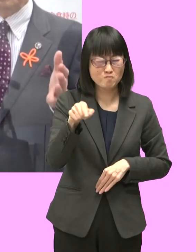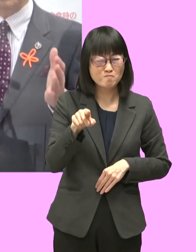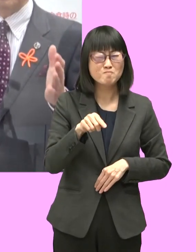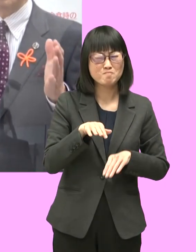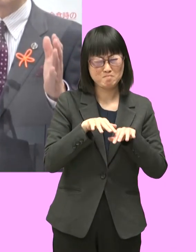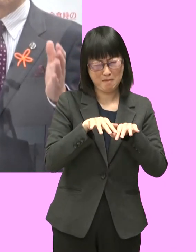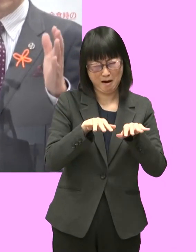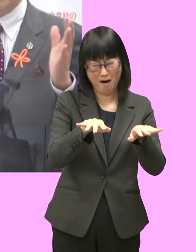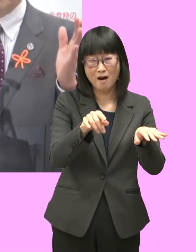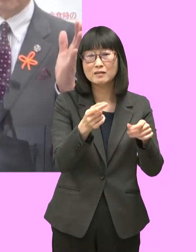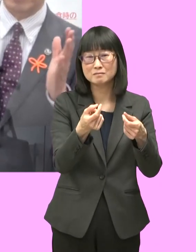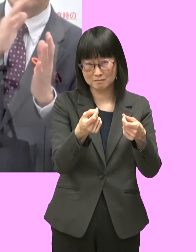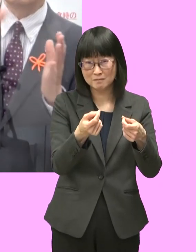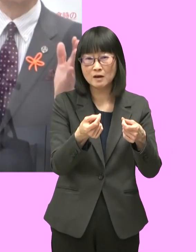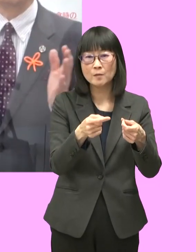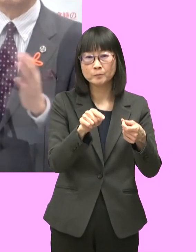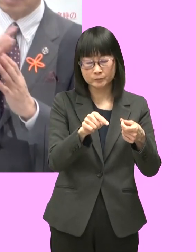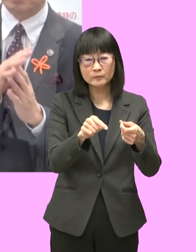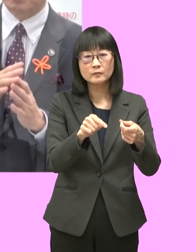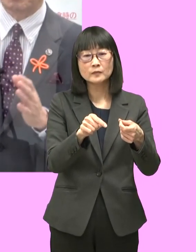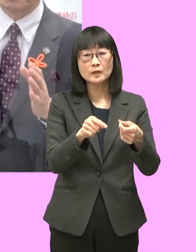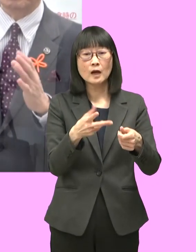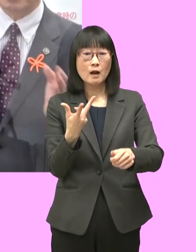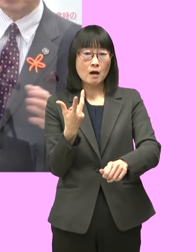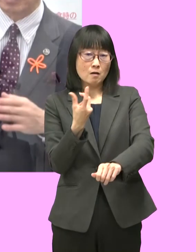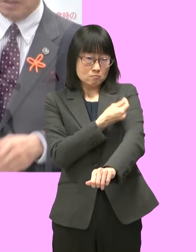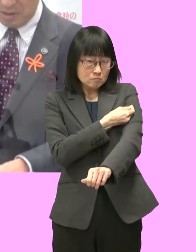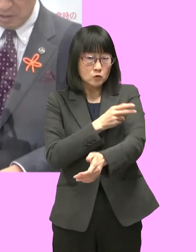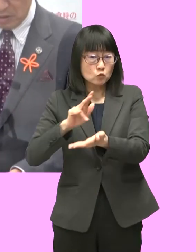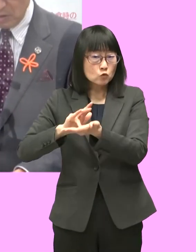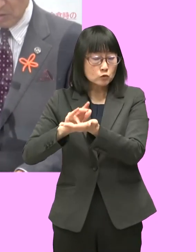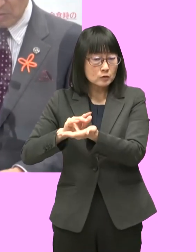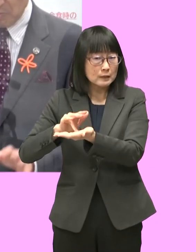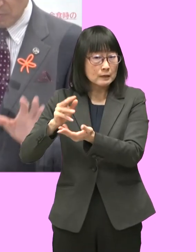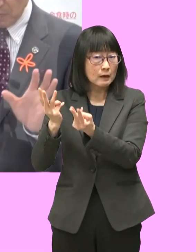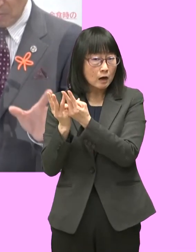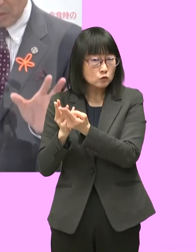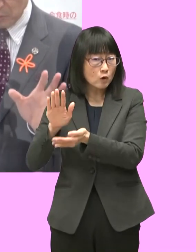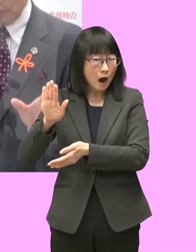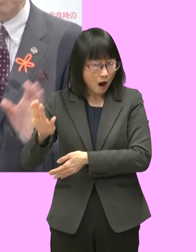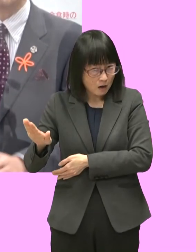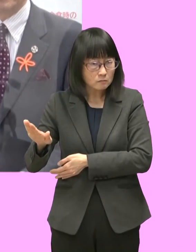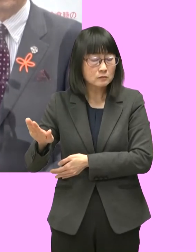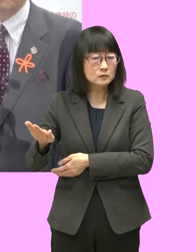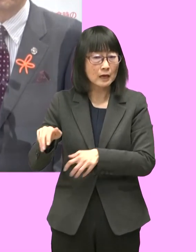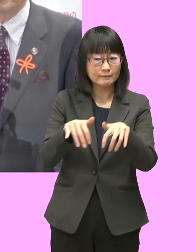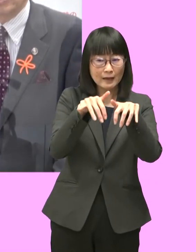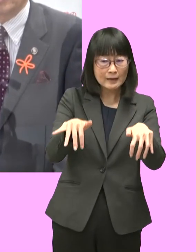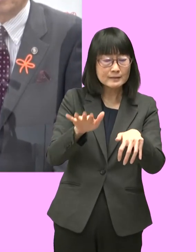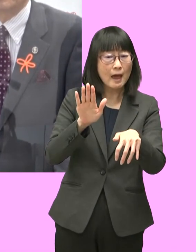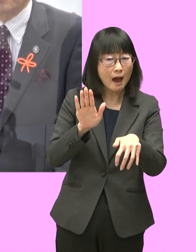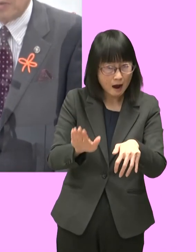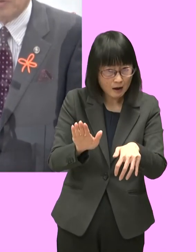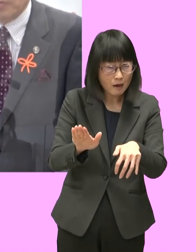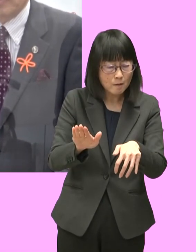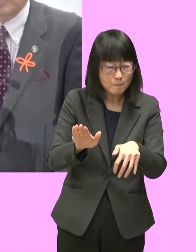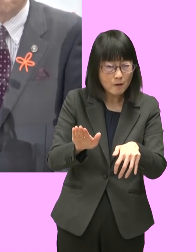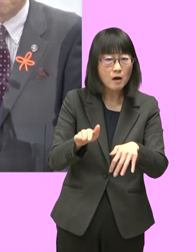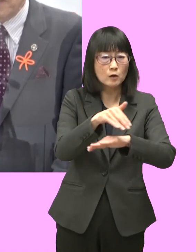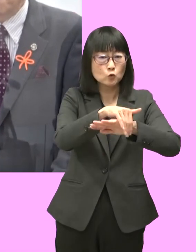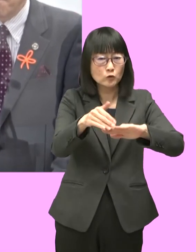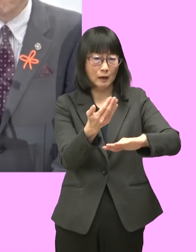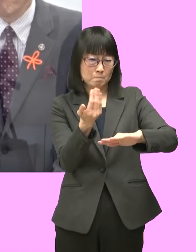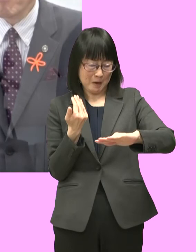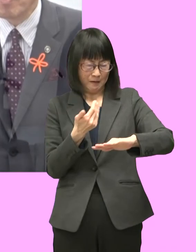つ能力がある限りは前倒しをします。まあ、そういう感じで、前の方が膨らんでいるというふうに理解していただければと思います